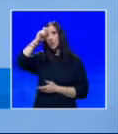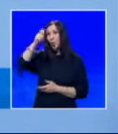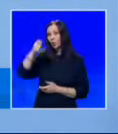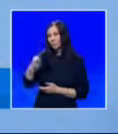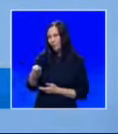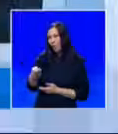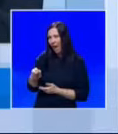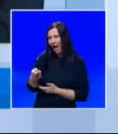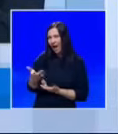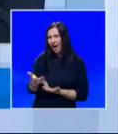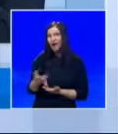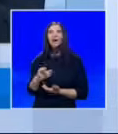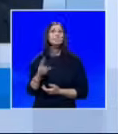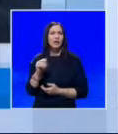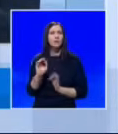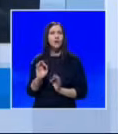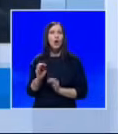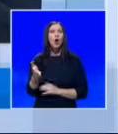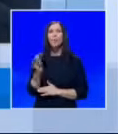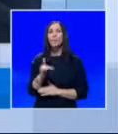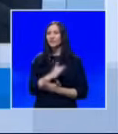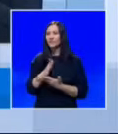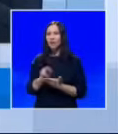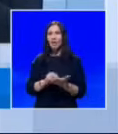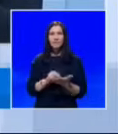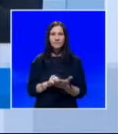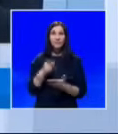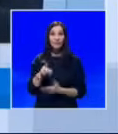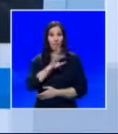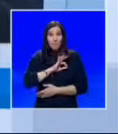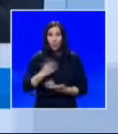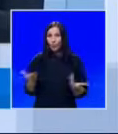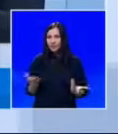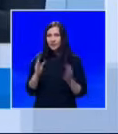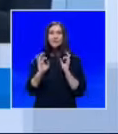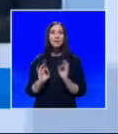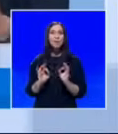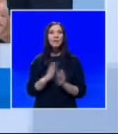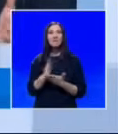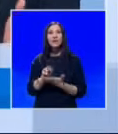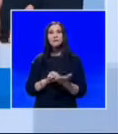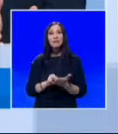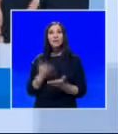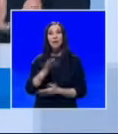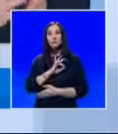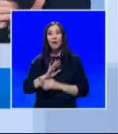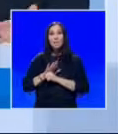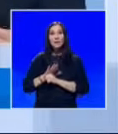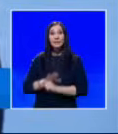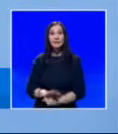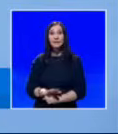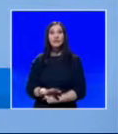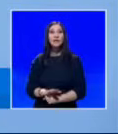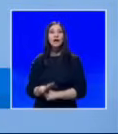които, да го кажем така. Обаче, в крайна сметка, това победи. За момента, в крайна сметка, те успяха да притиснат Борисов в ъгъл,